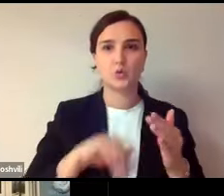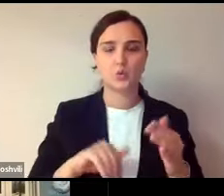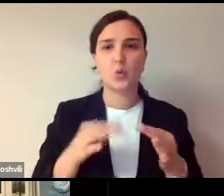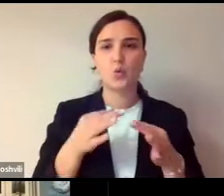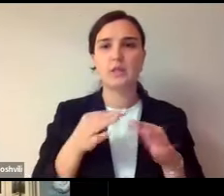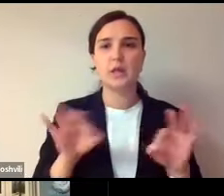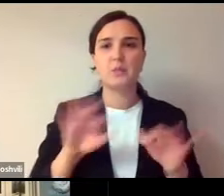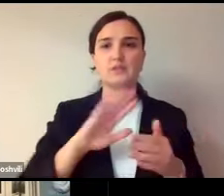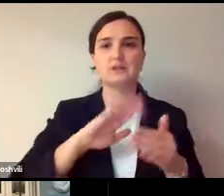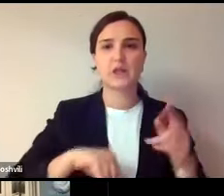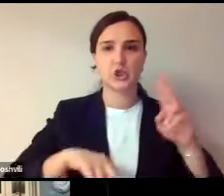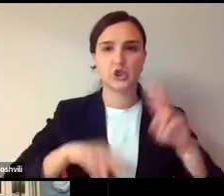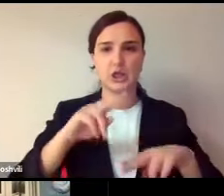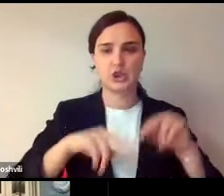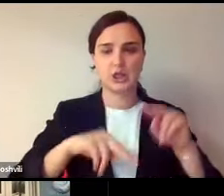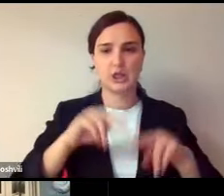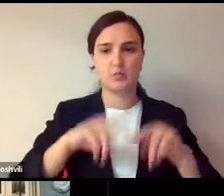უნებართვოდ აშენებული